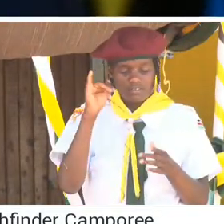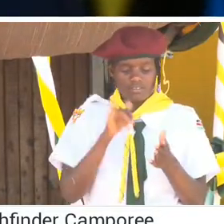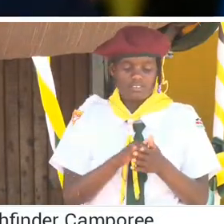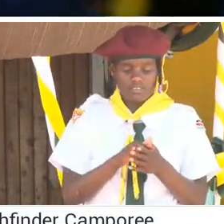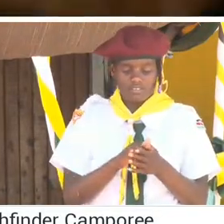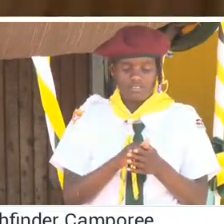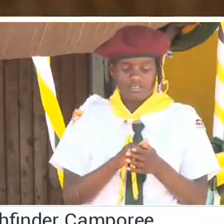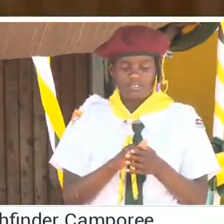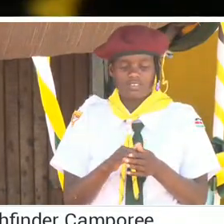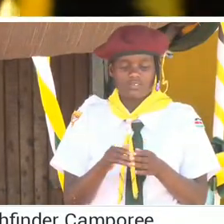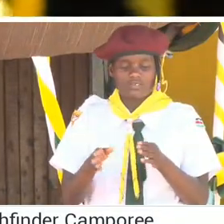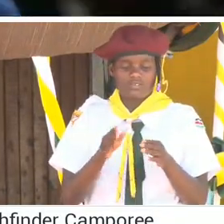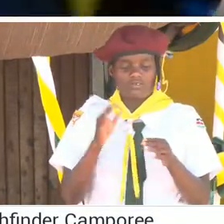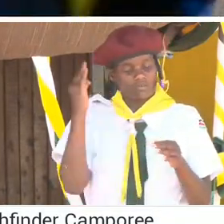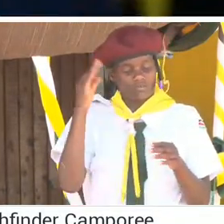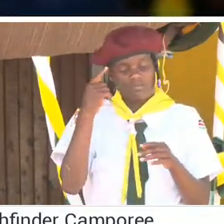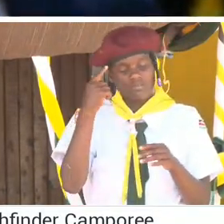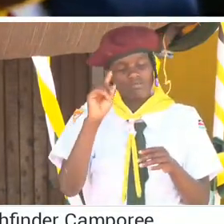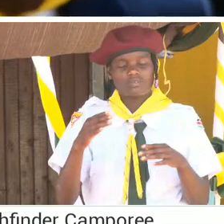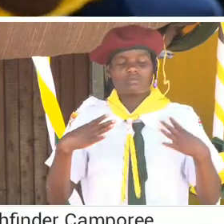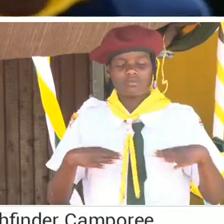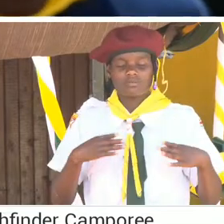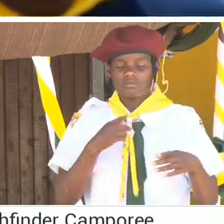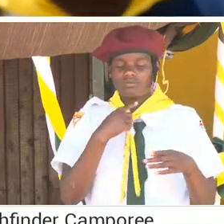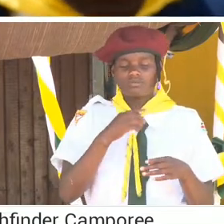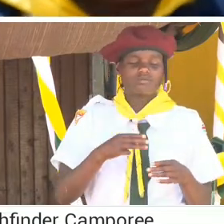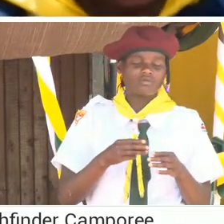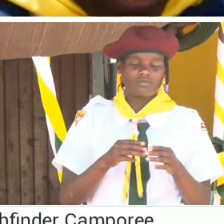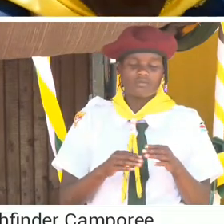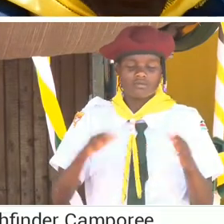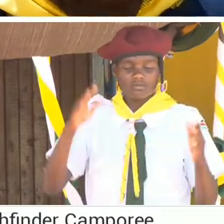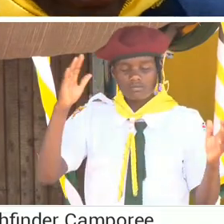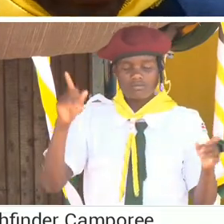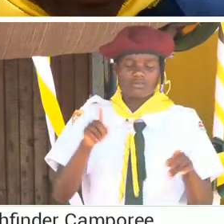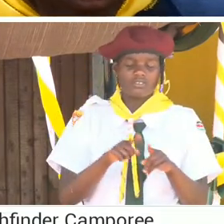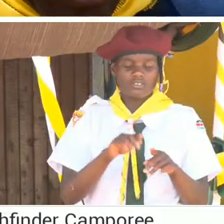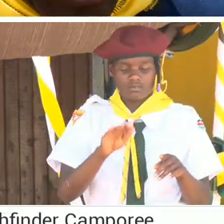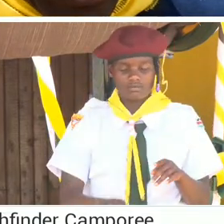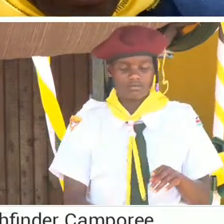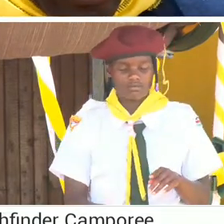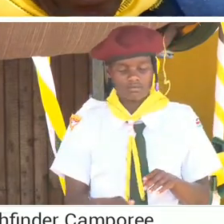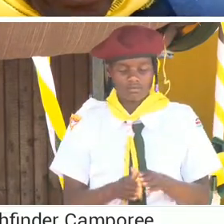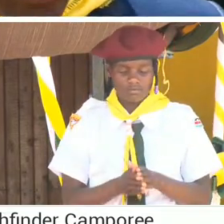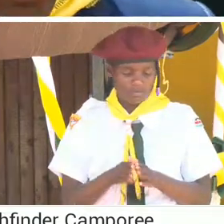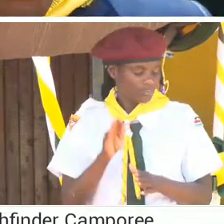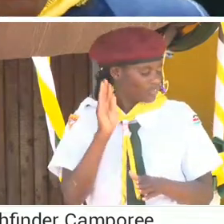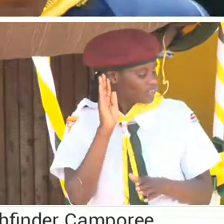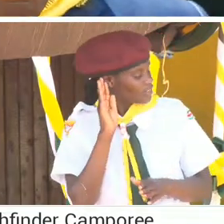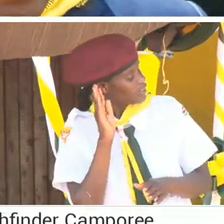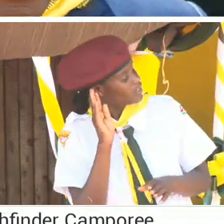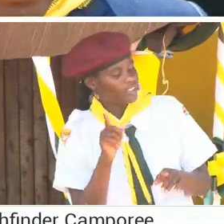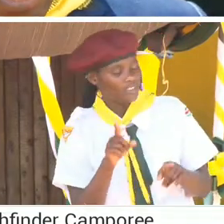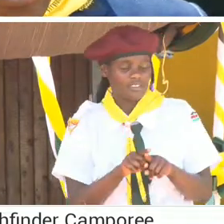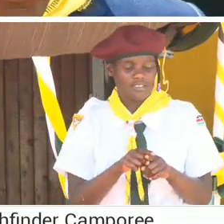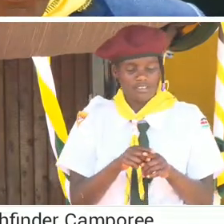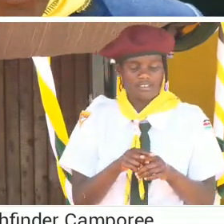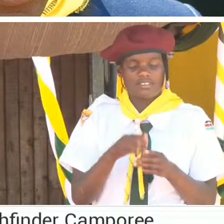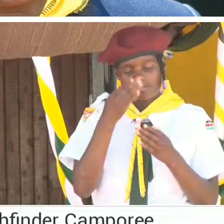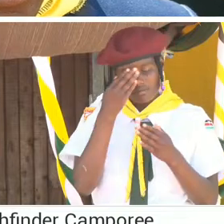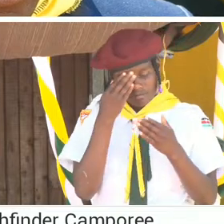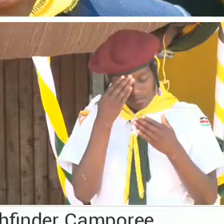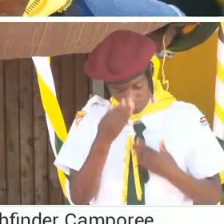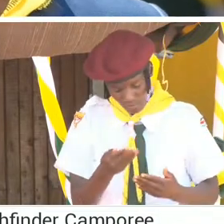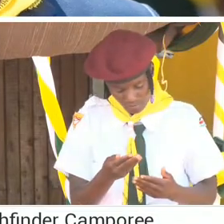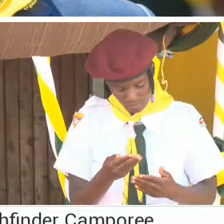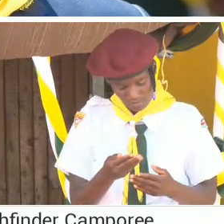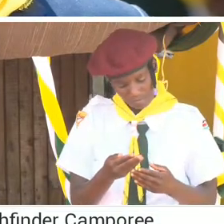wako wadogo kwa wakubwa, na wasikia sauti yako na wakatii, na wakafanya mapenzi yako,